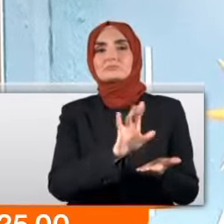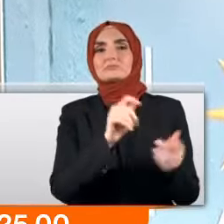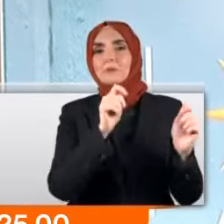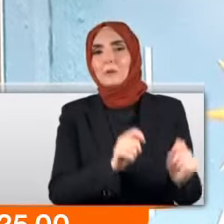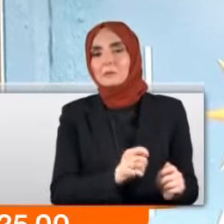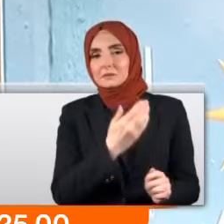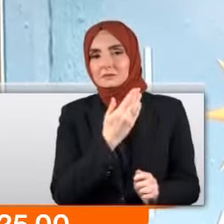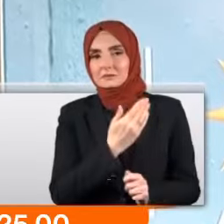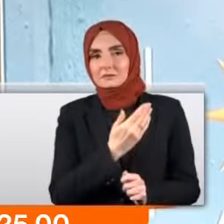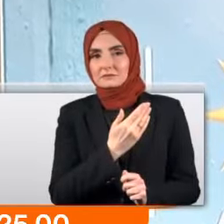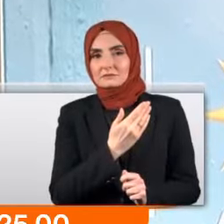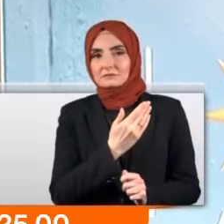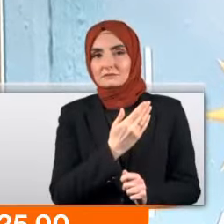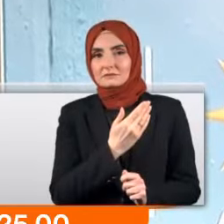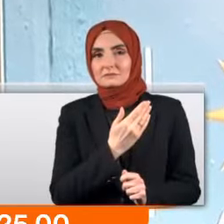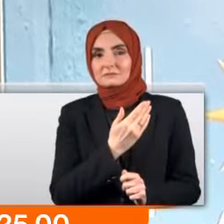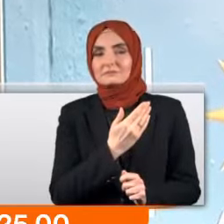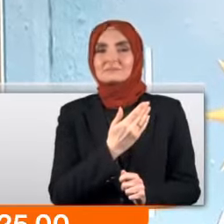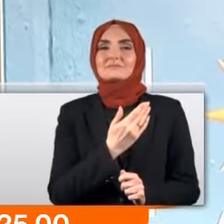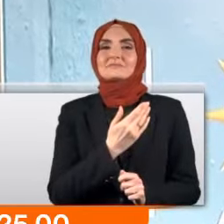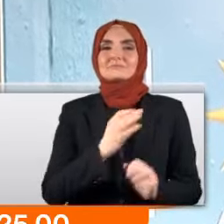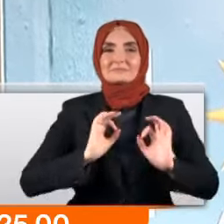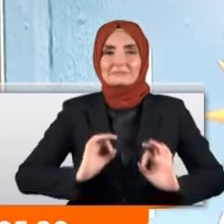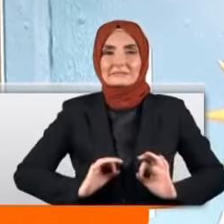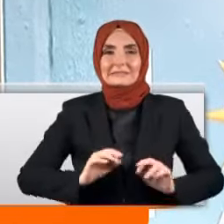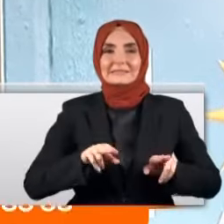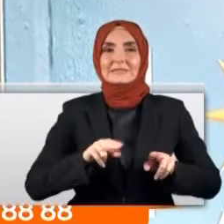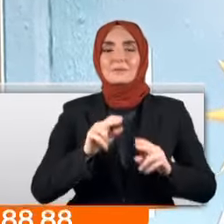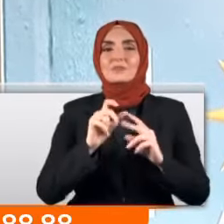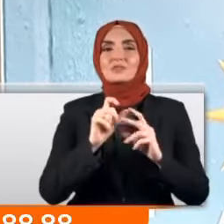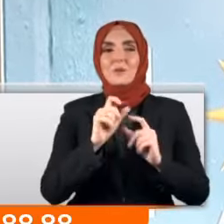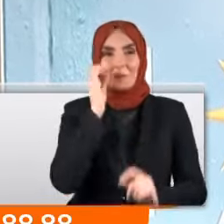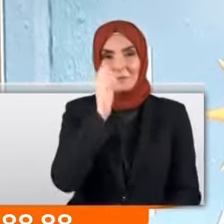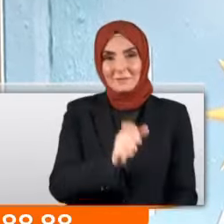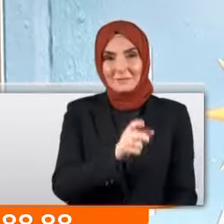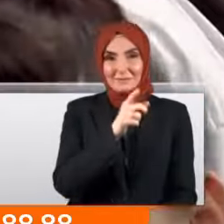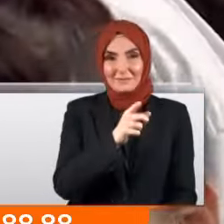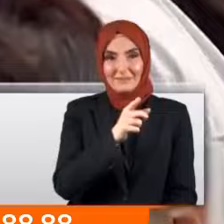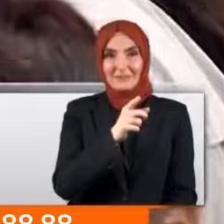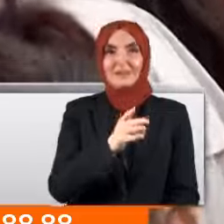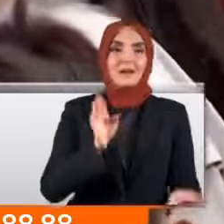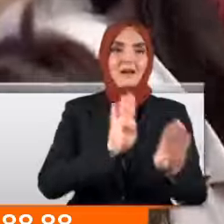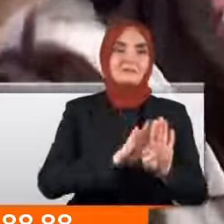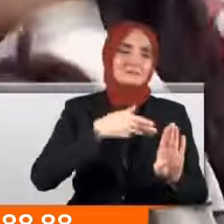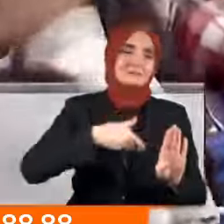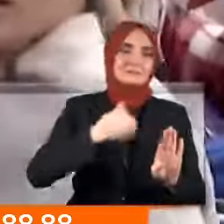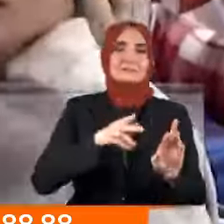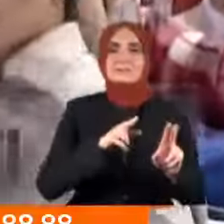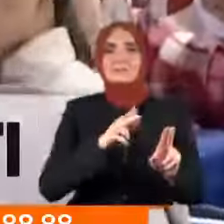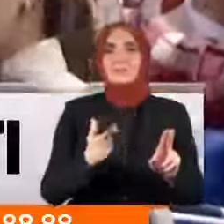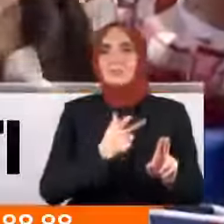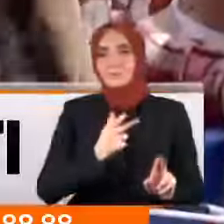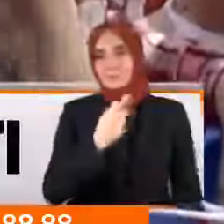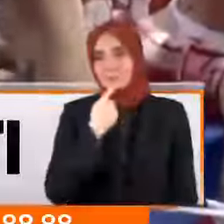neredeyse kedisi Şero'yu bile kapıdan içeri sokmayacaklar. Türkiye küresel güç olma